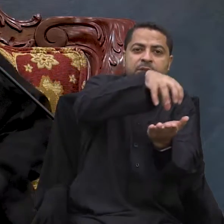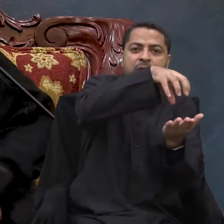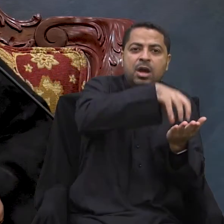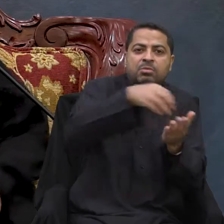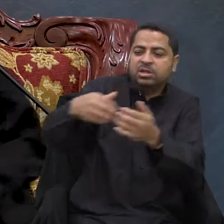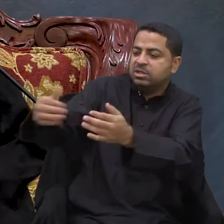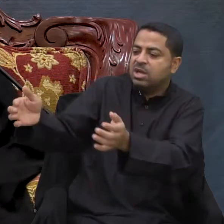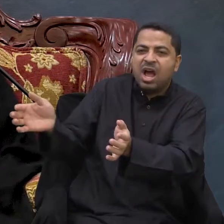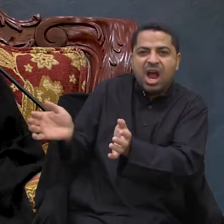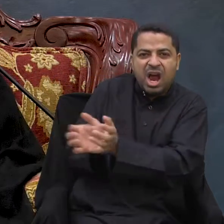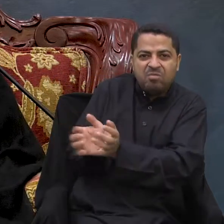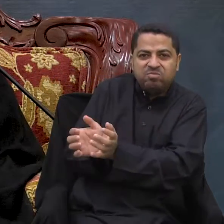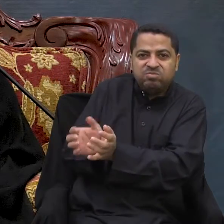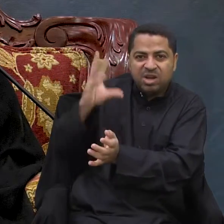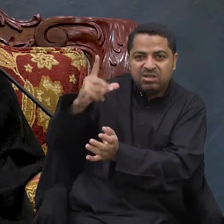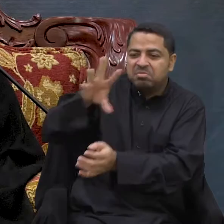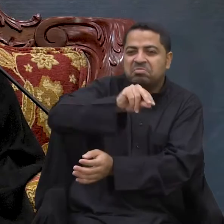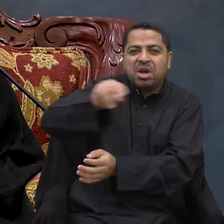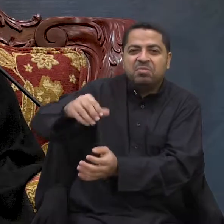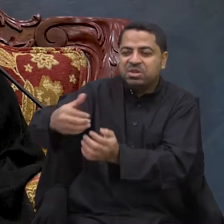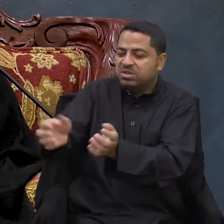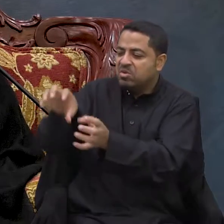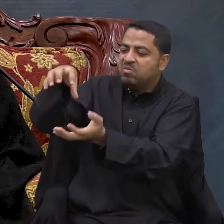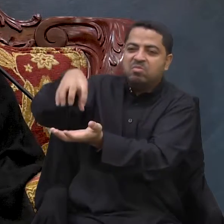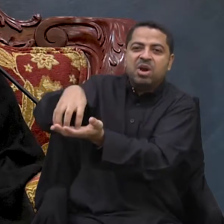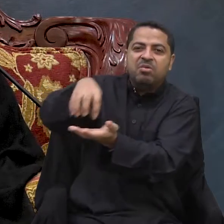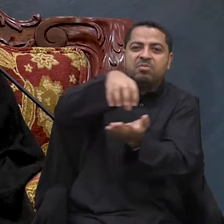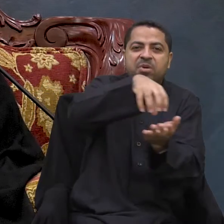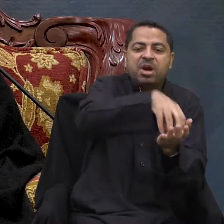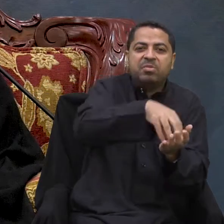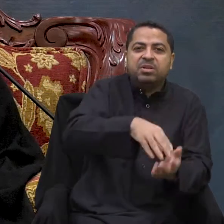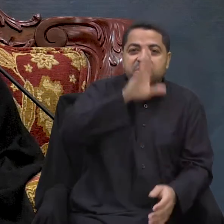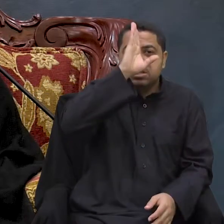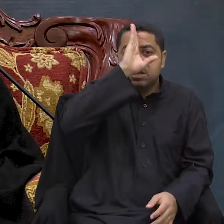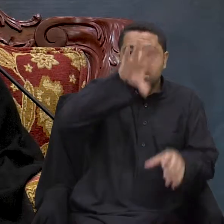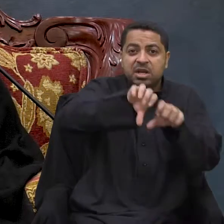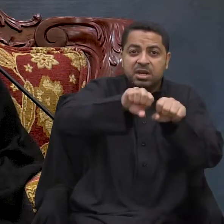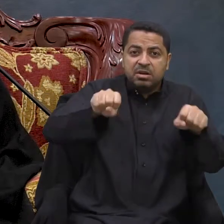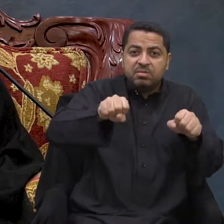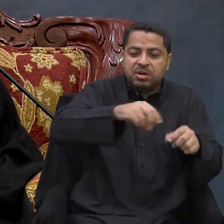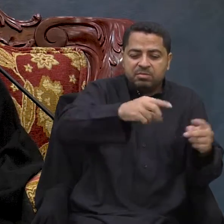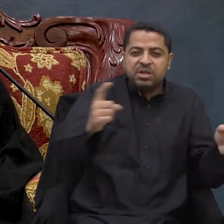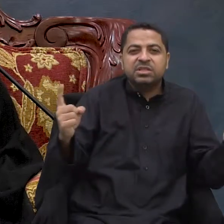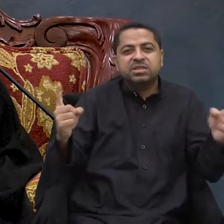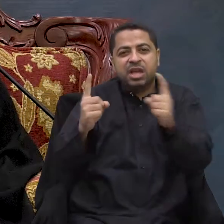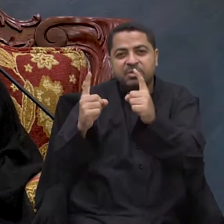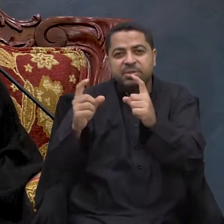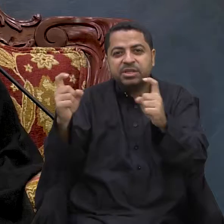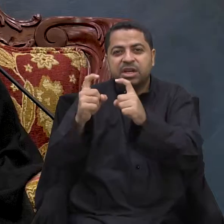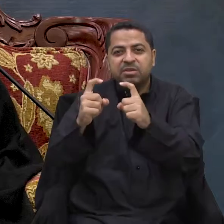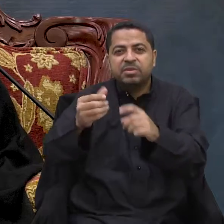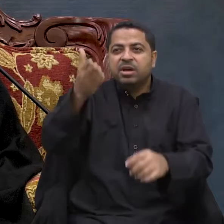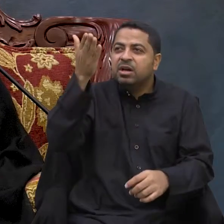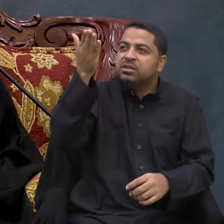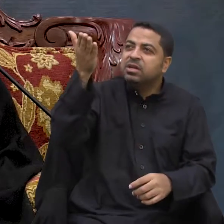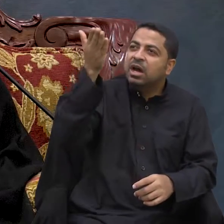الله خاتمتهم، فجاء الحسين لكي يخطب فيهم خطبة